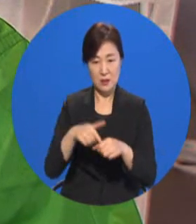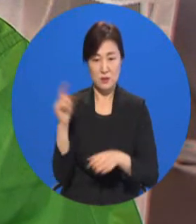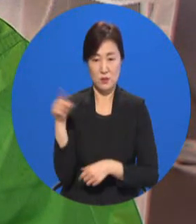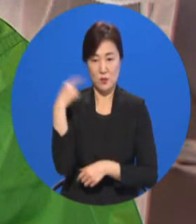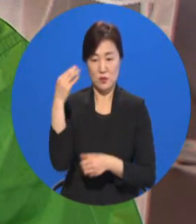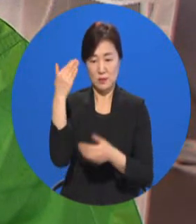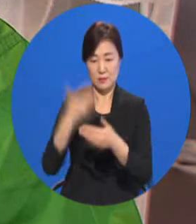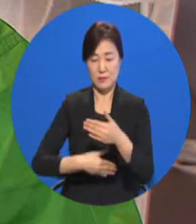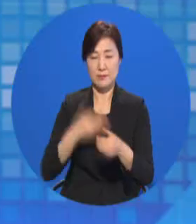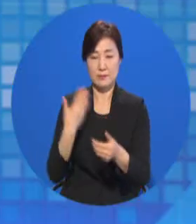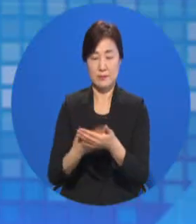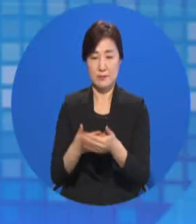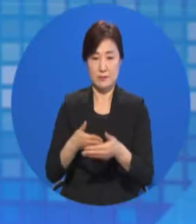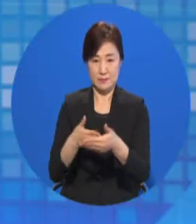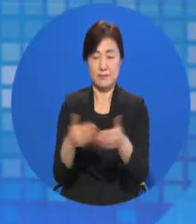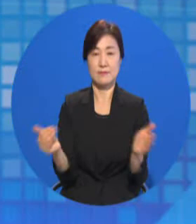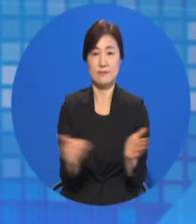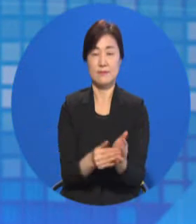제안했습니다.